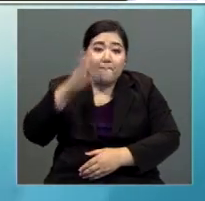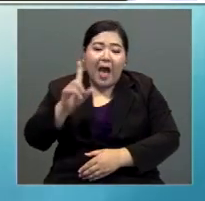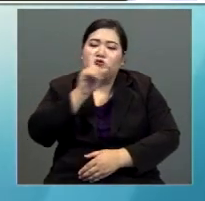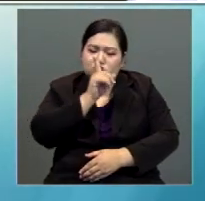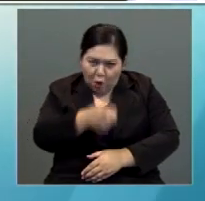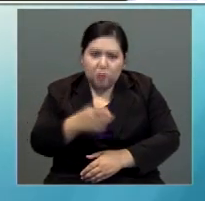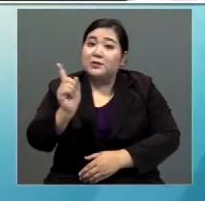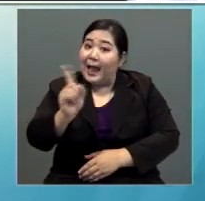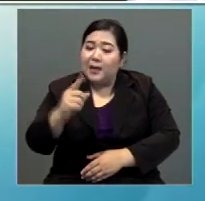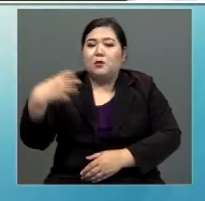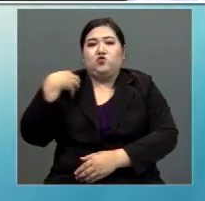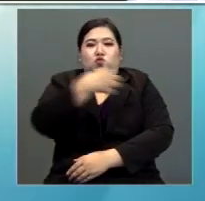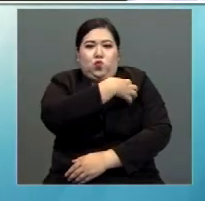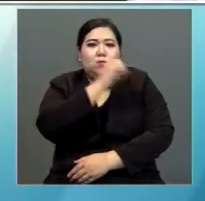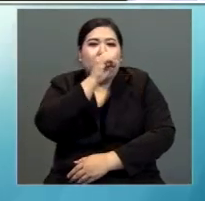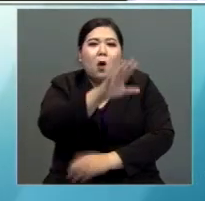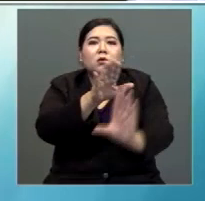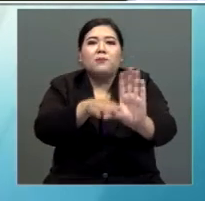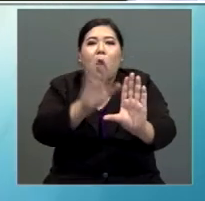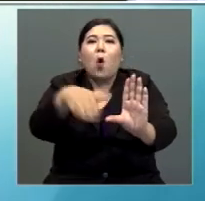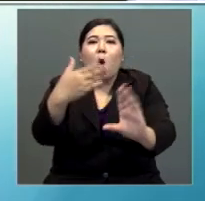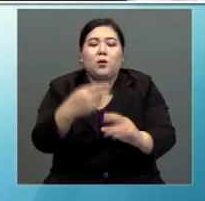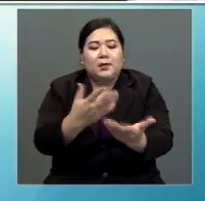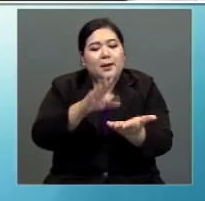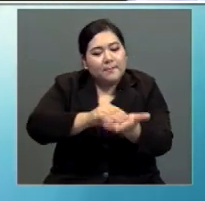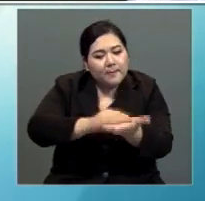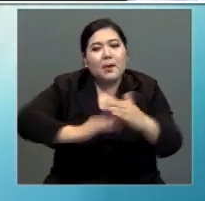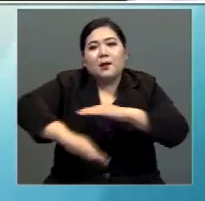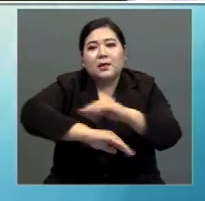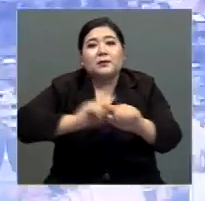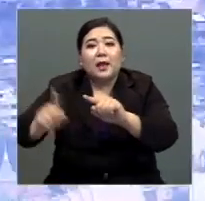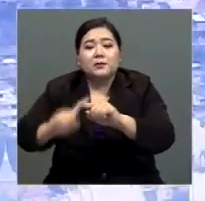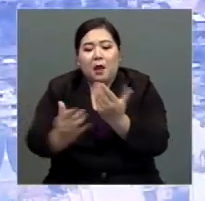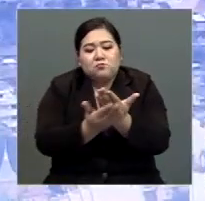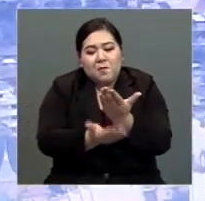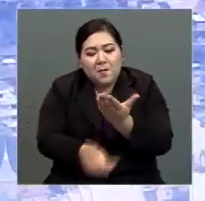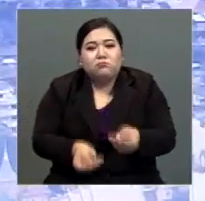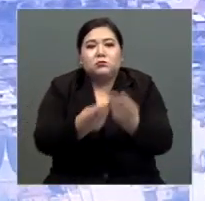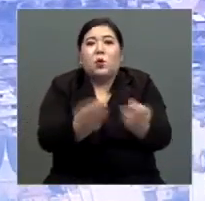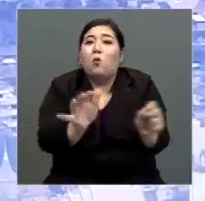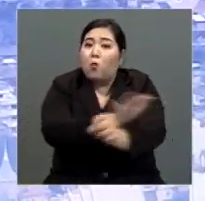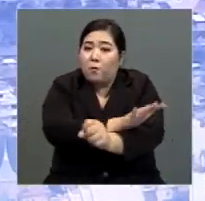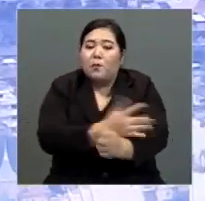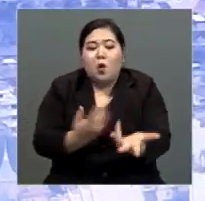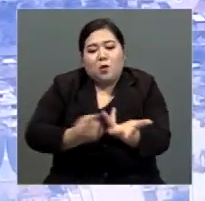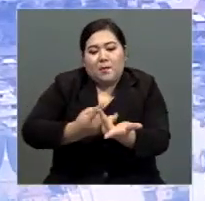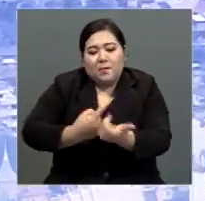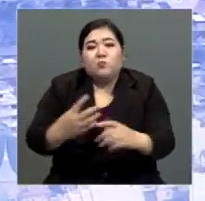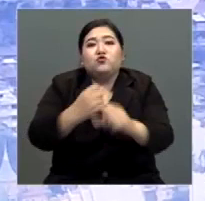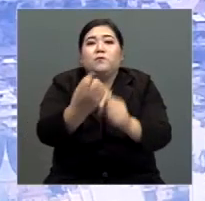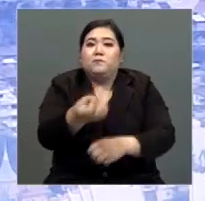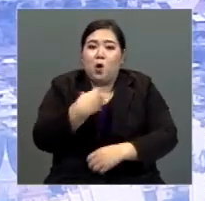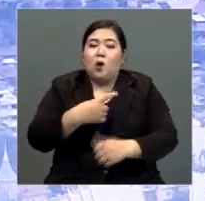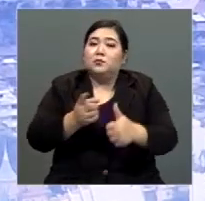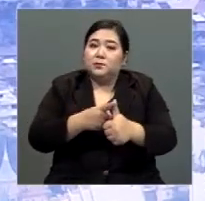งทะเบียนและระหว่างนี้แต่ละคนกต้องจดหาเอกสารต่าง มาคบผู้กัมด้วยอย่ที่ธ่การไทยบอกไปนั้สือระปรอง